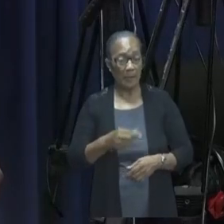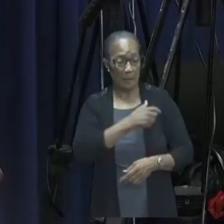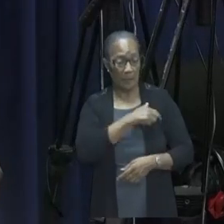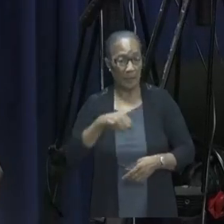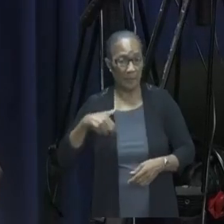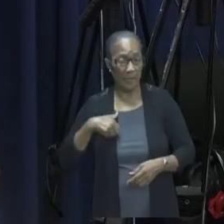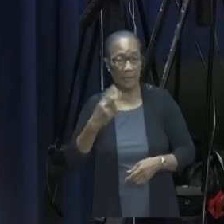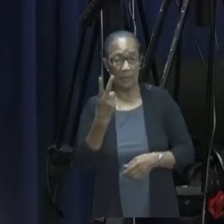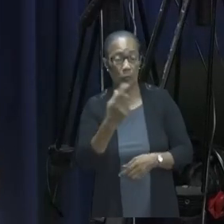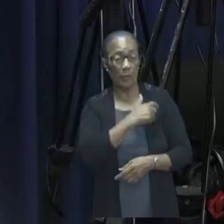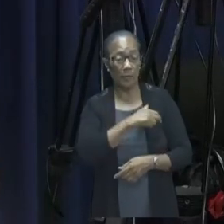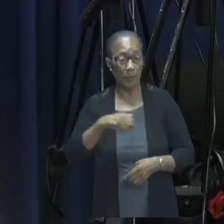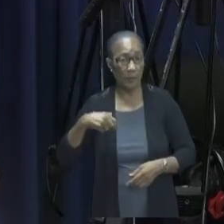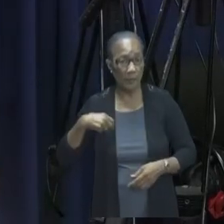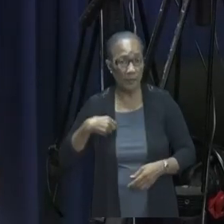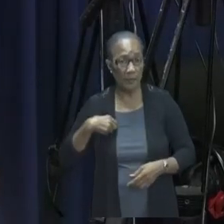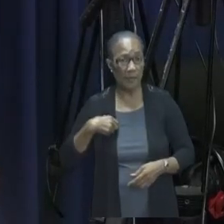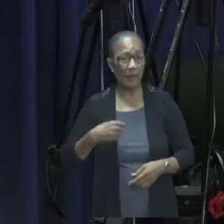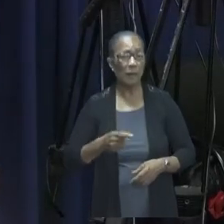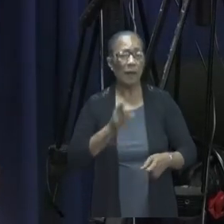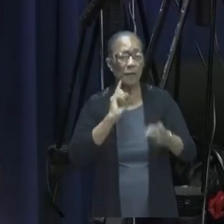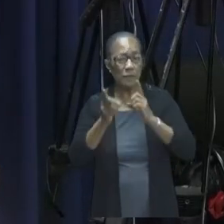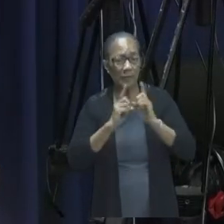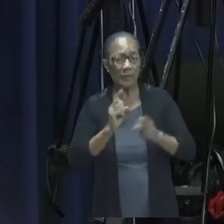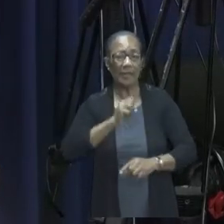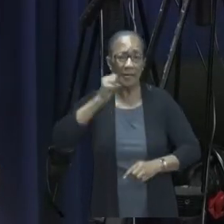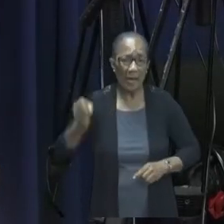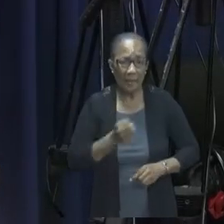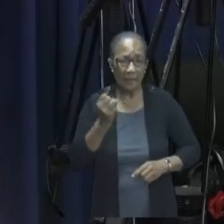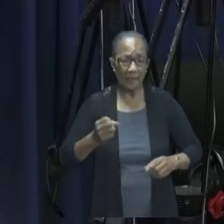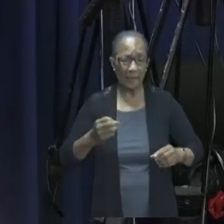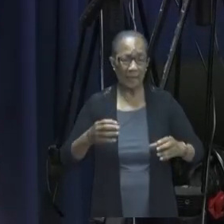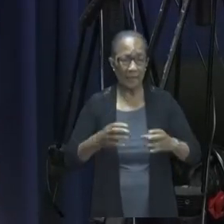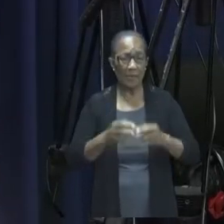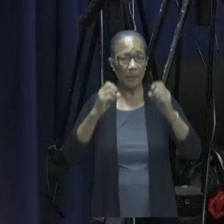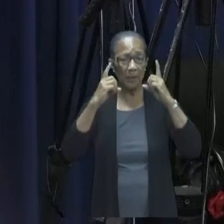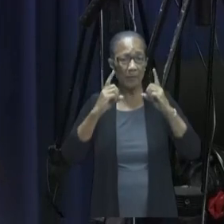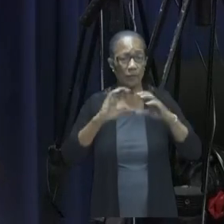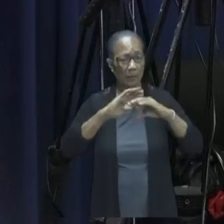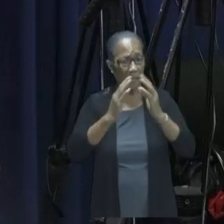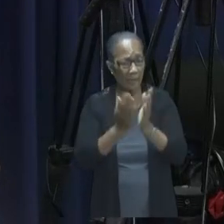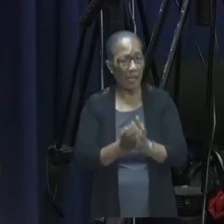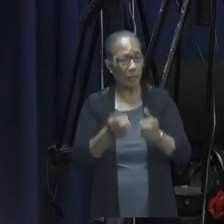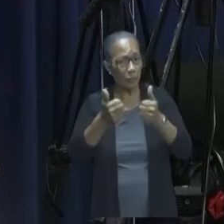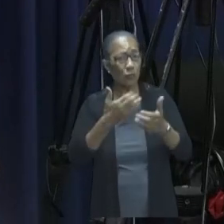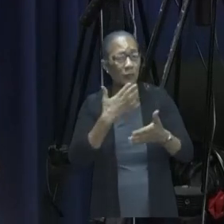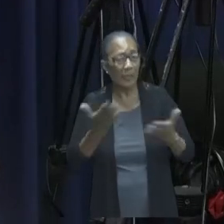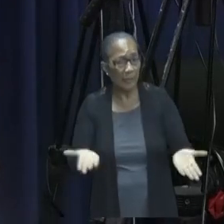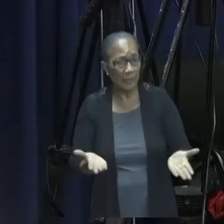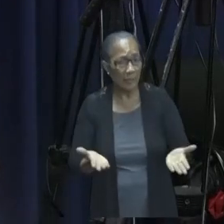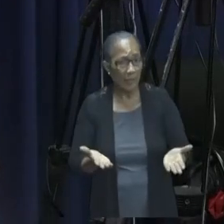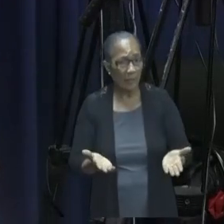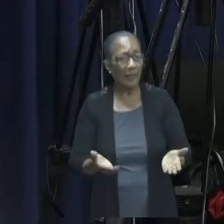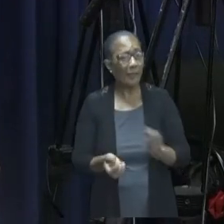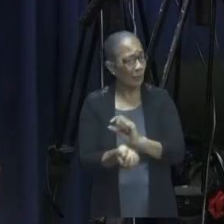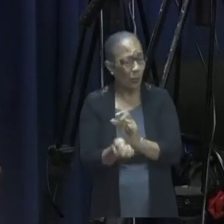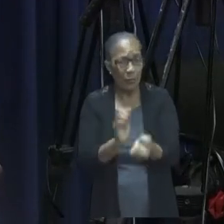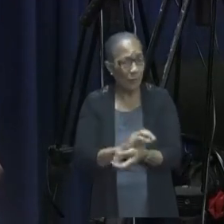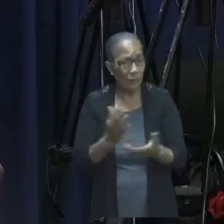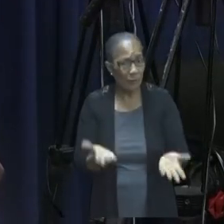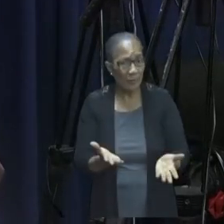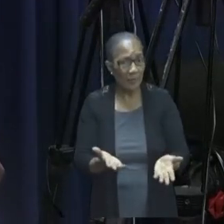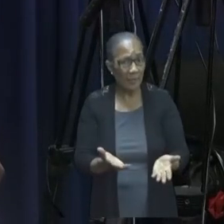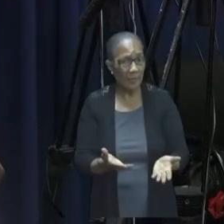aan die samenleving te vertellen alles is koek en ei dat is ook een discrepantie heer president het startpunt